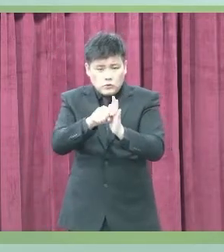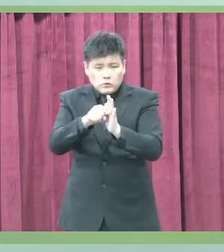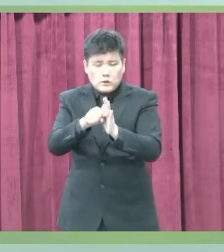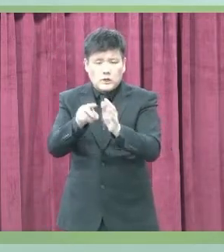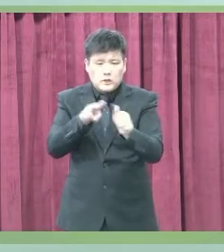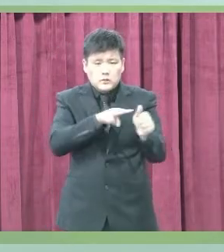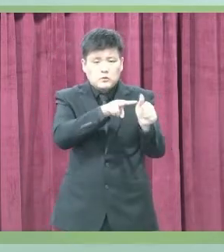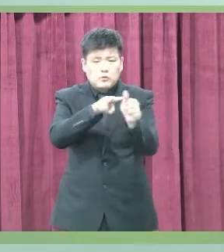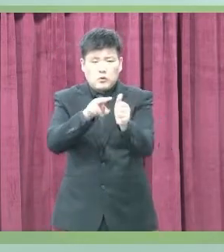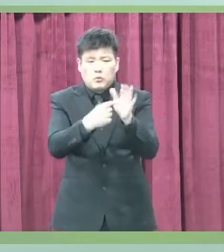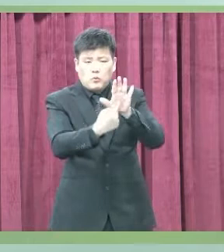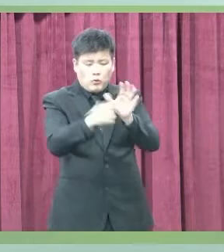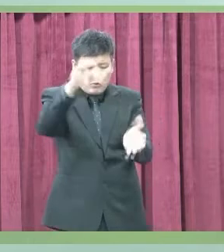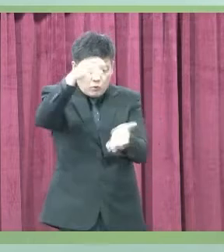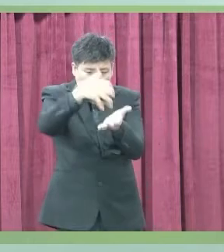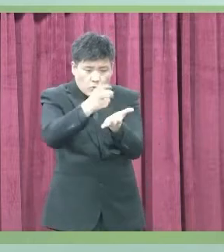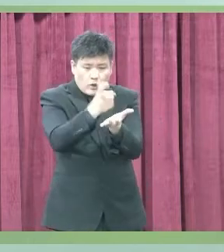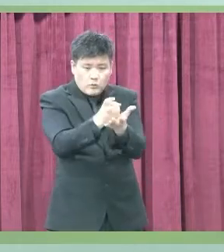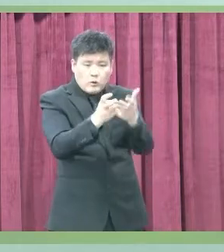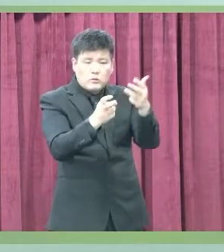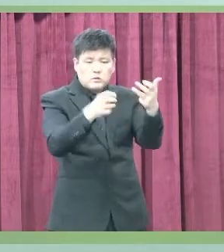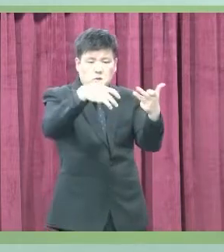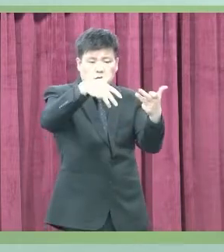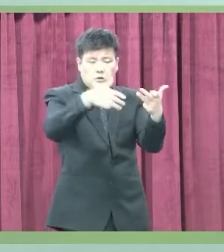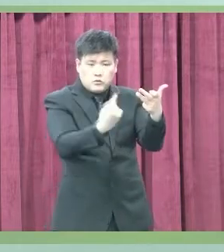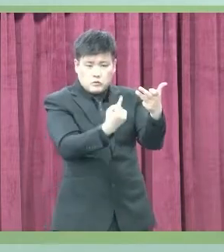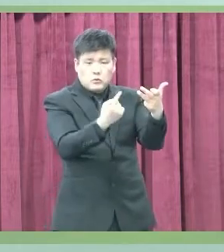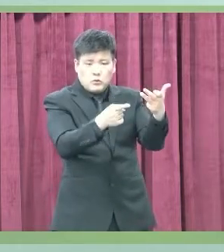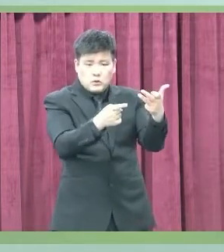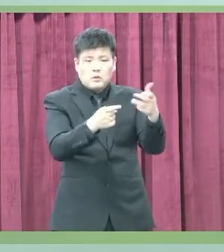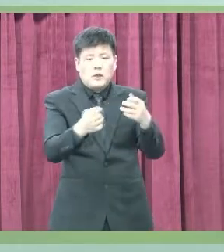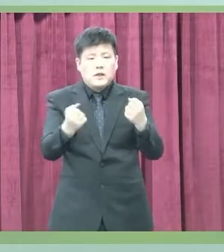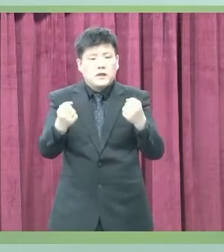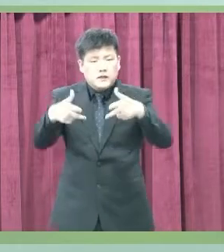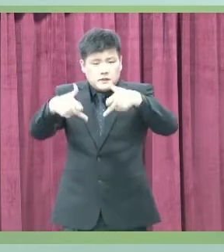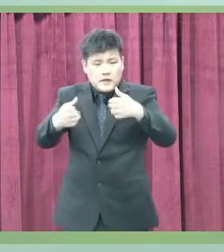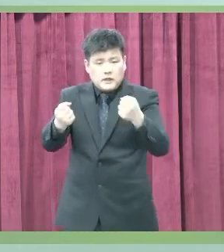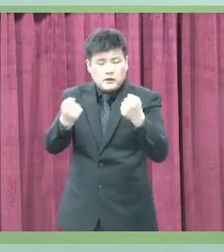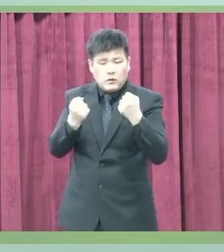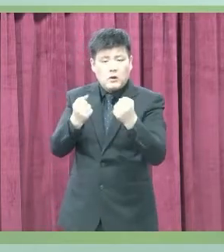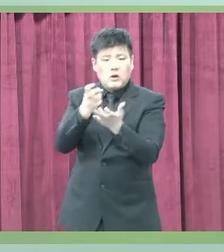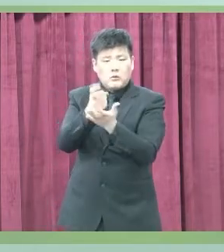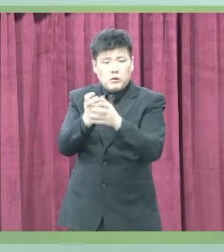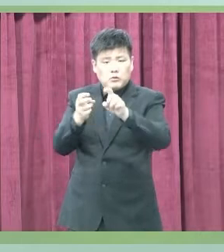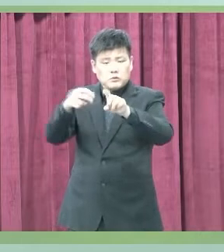위함이고요. 통계법 제18조, 장애인 건강권법 제11조에 근거하고 있습니다.